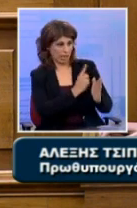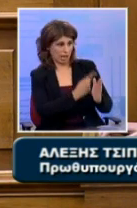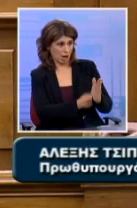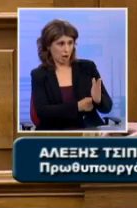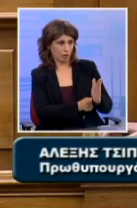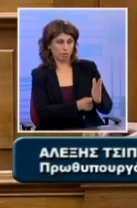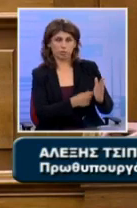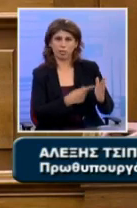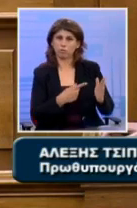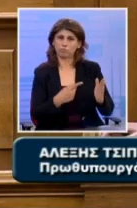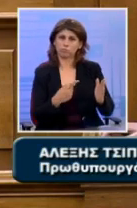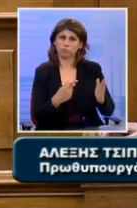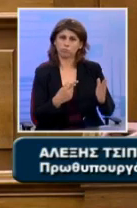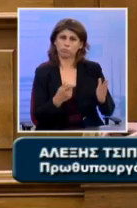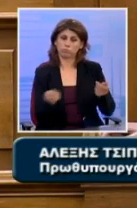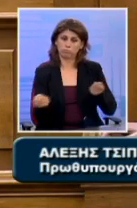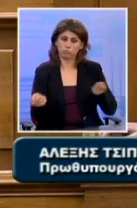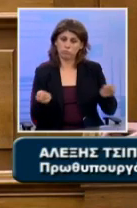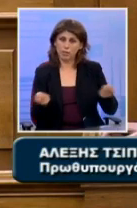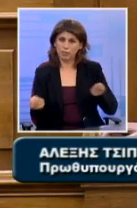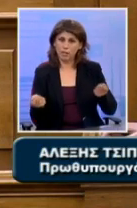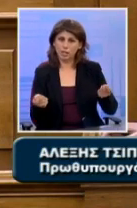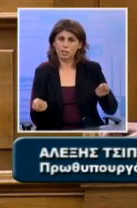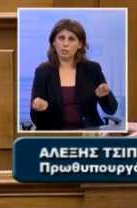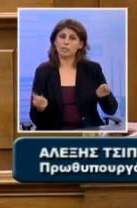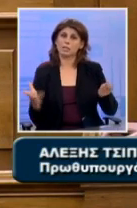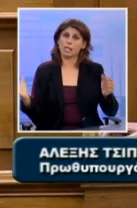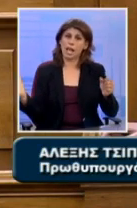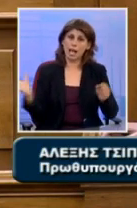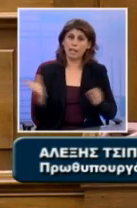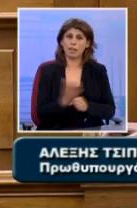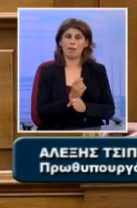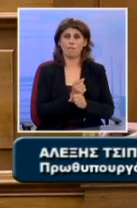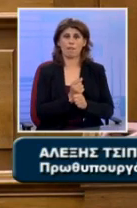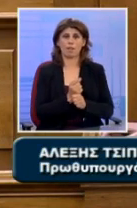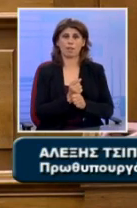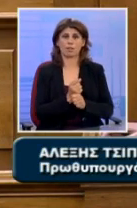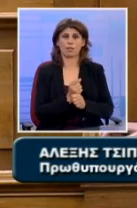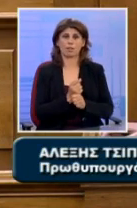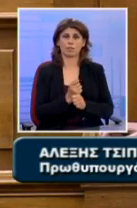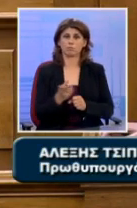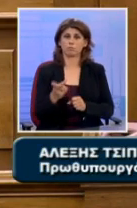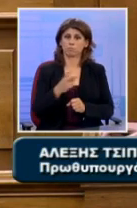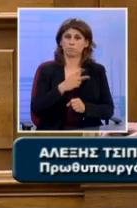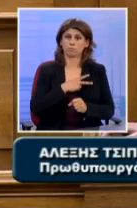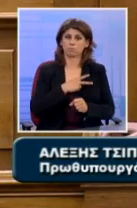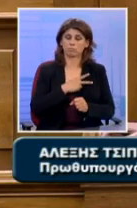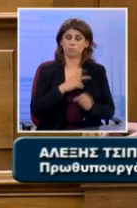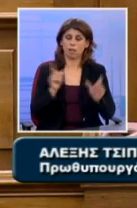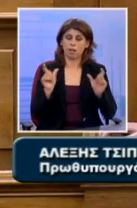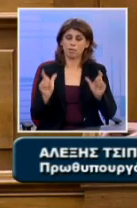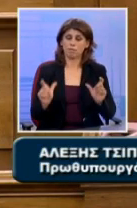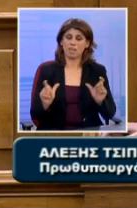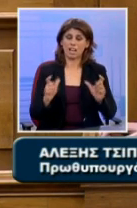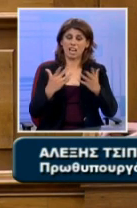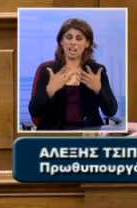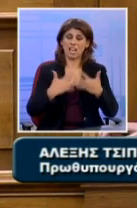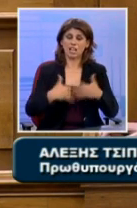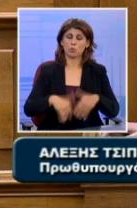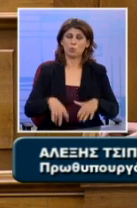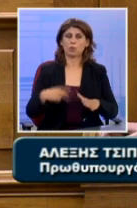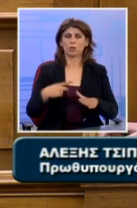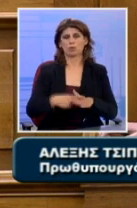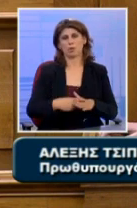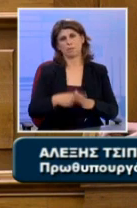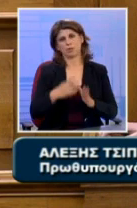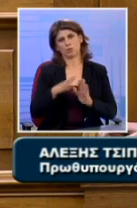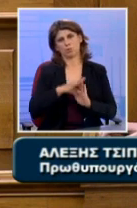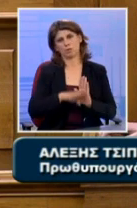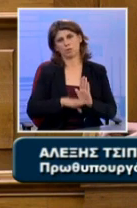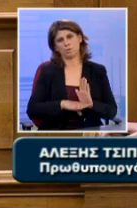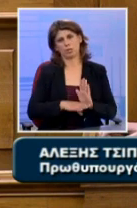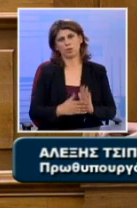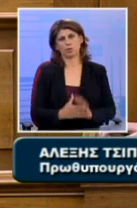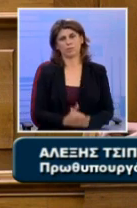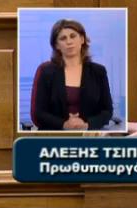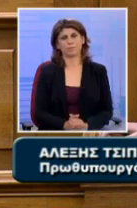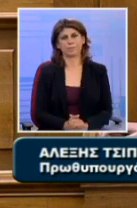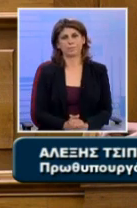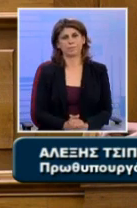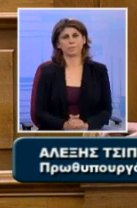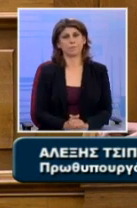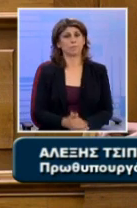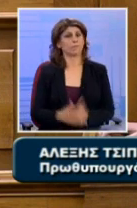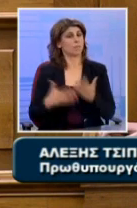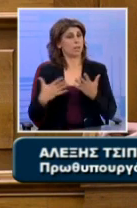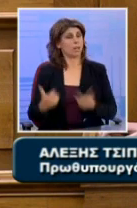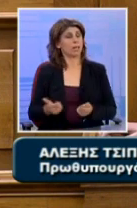του να διαχειριστεί και να φέρει εις πέρας την ορθή και ασφαλή λειτουργία του τραπεζικού συστήματος. Έχει